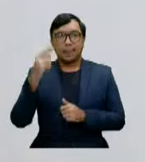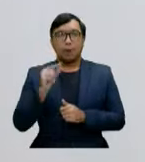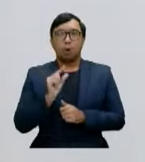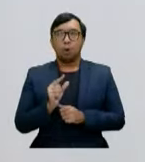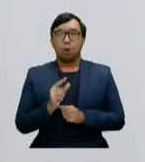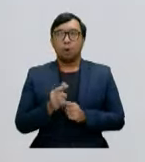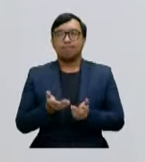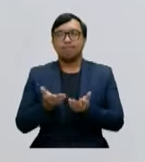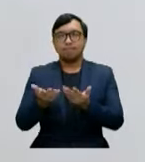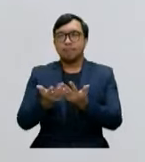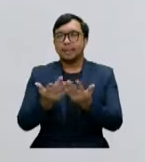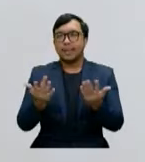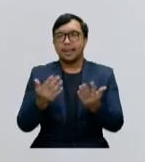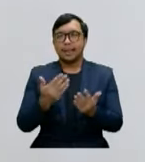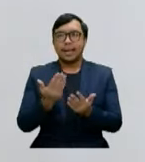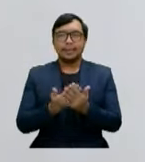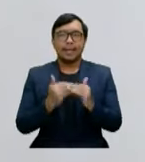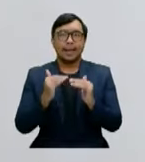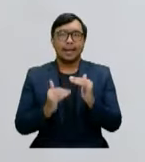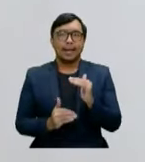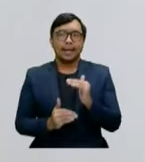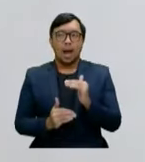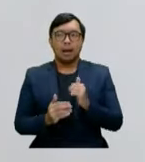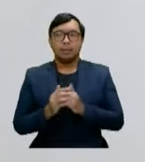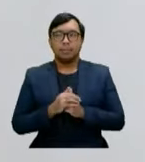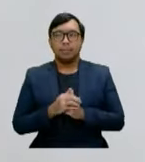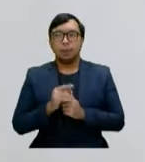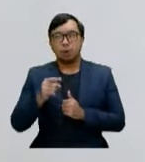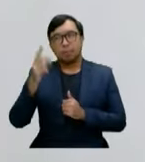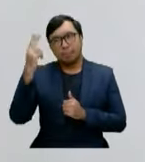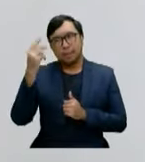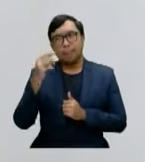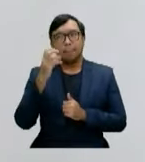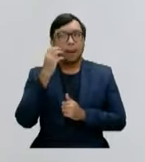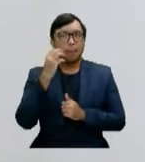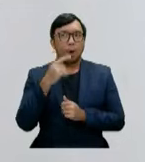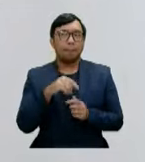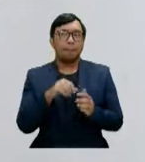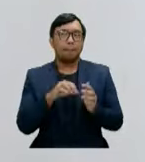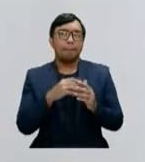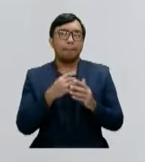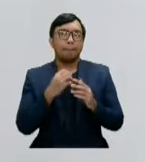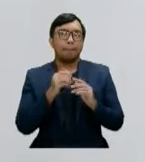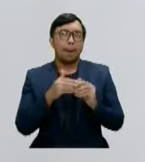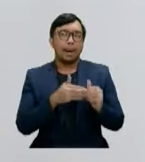masyarakat berpenghasilan rendah sesuai dengan arahan dari Presiden Prabowo Subianto. Dari